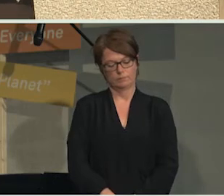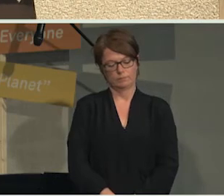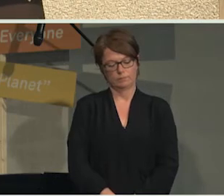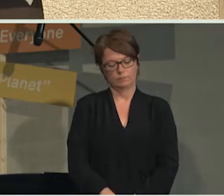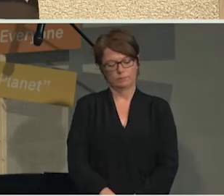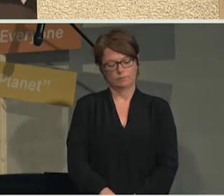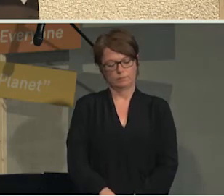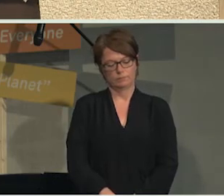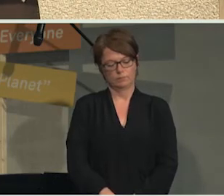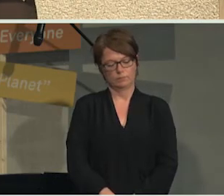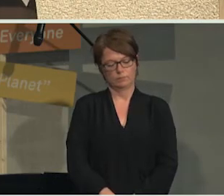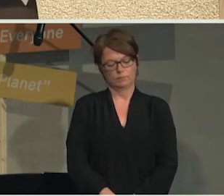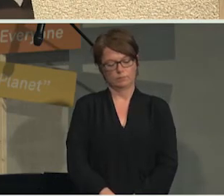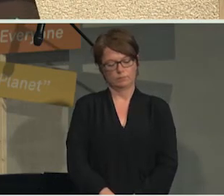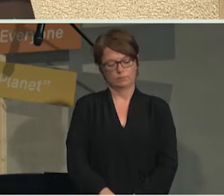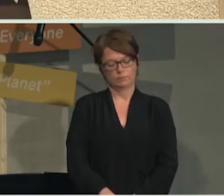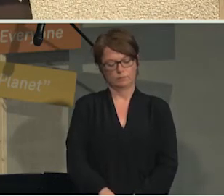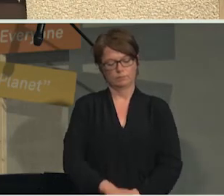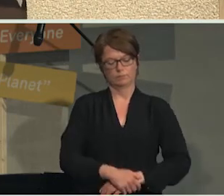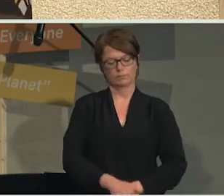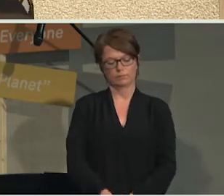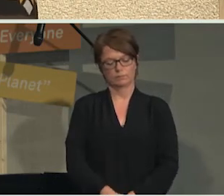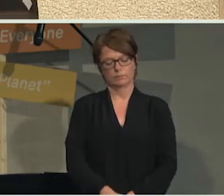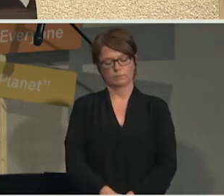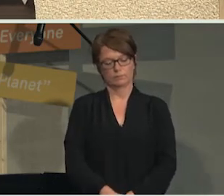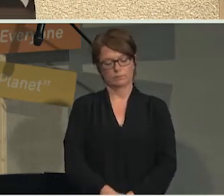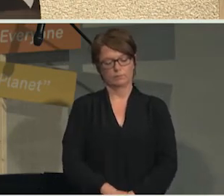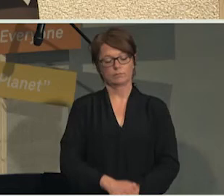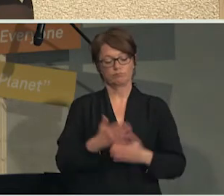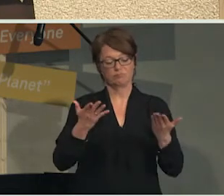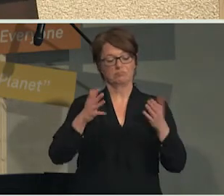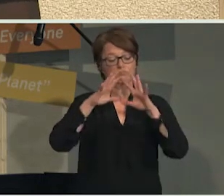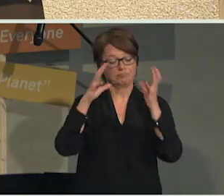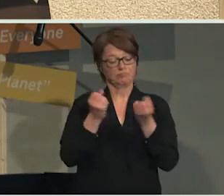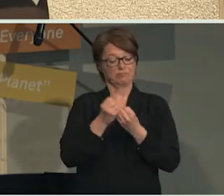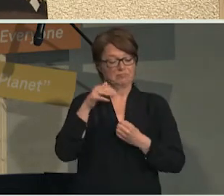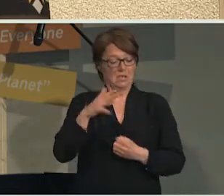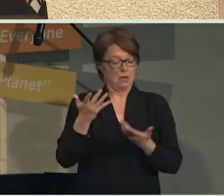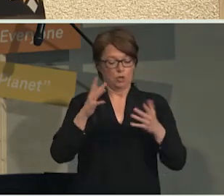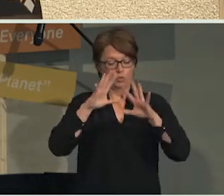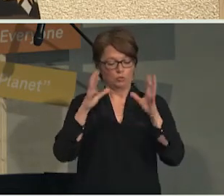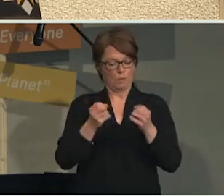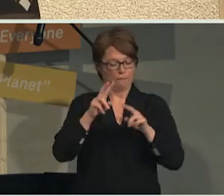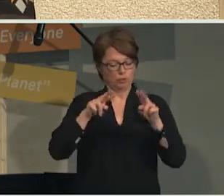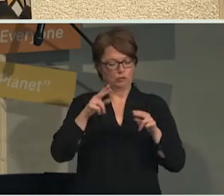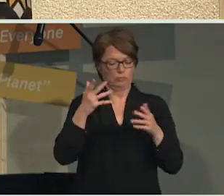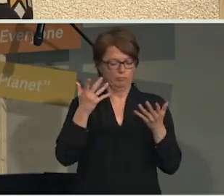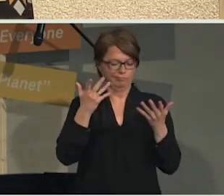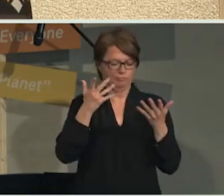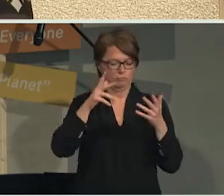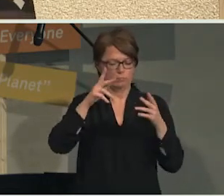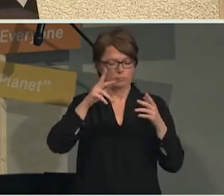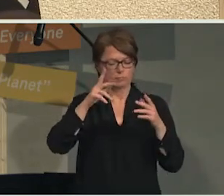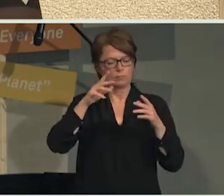nicht um sie und um ihre Opfersituation. Es geht um uns, es geht um Ressourcen, es geht um Zugänge, es geht